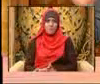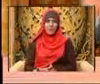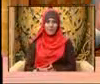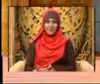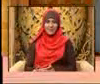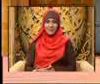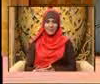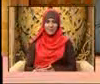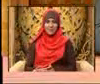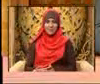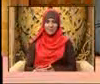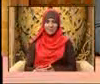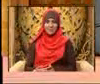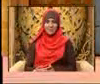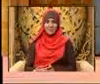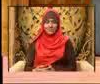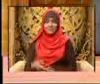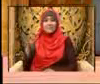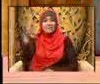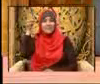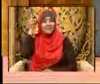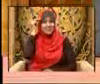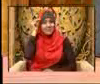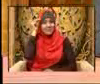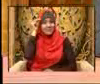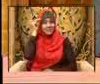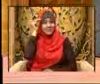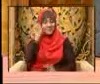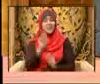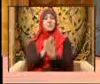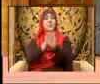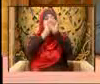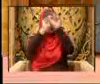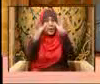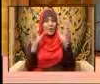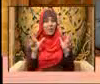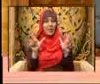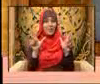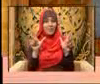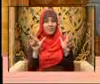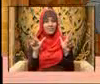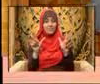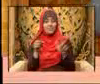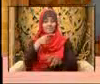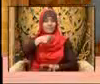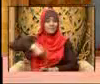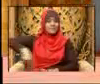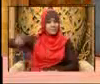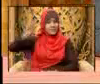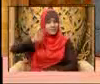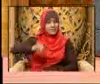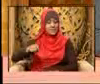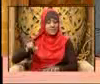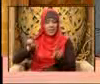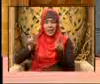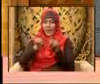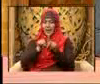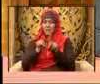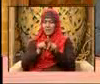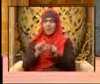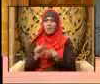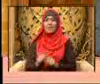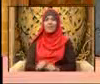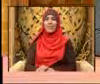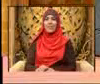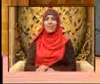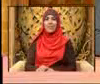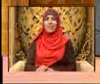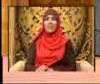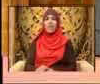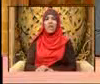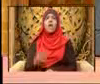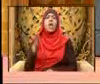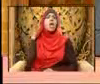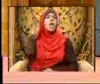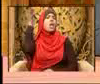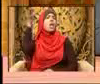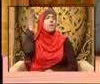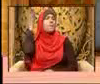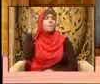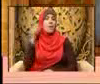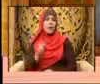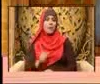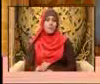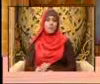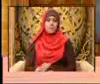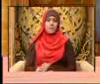حرام. ولذلك يا أيها الإخوة والأحبة، احنا حتى الراو الأئمة رضي الله عنهم وأرضاهم